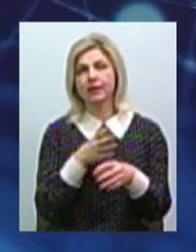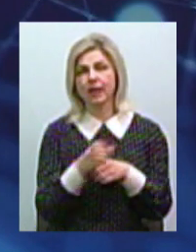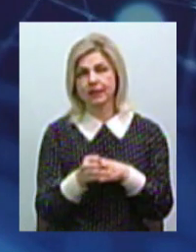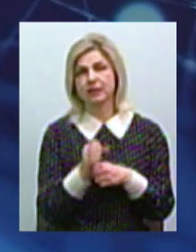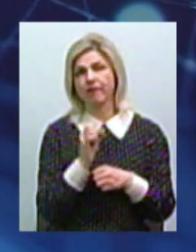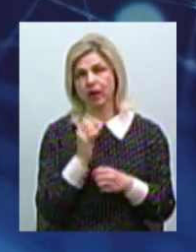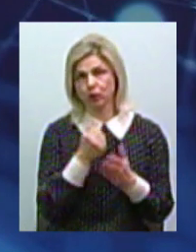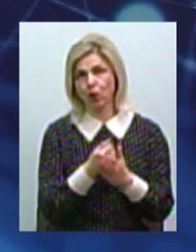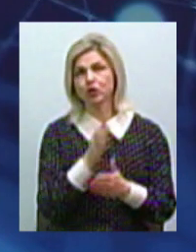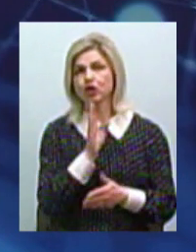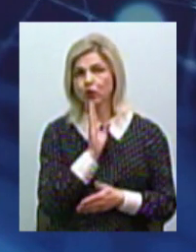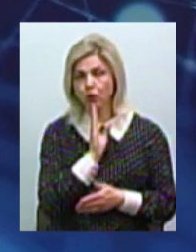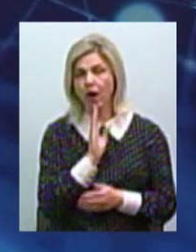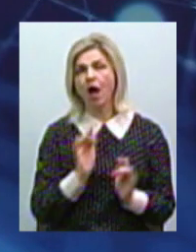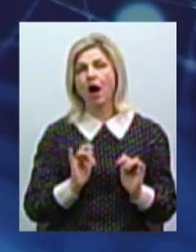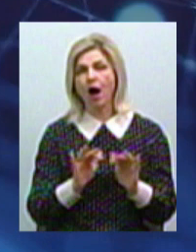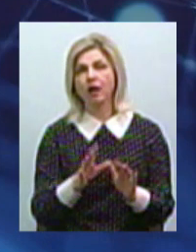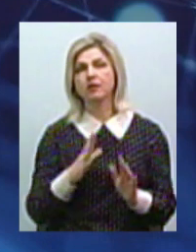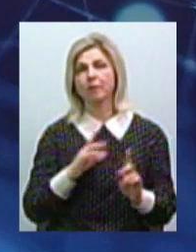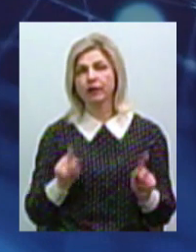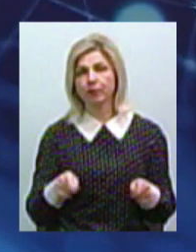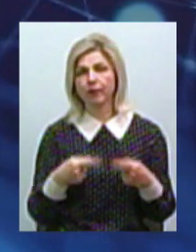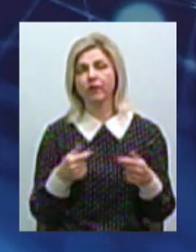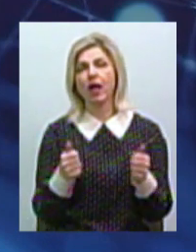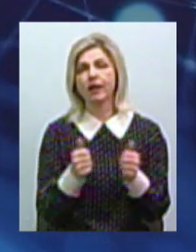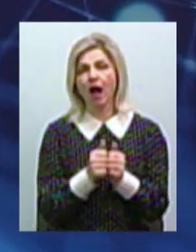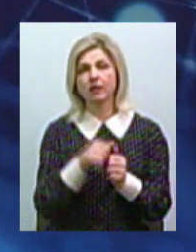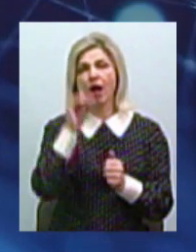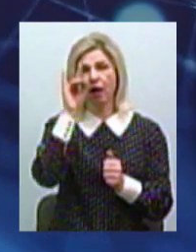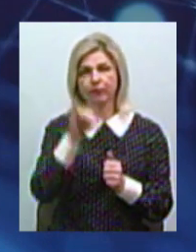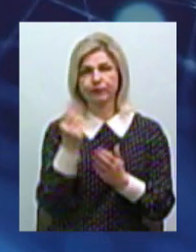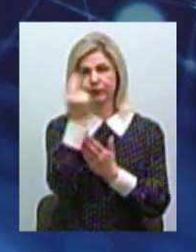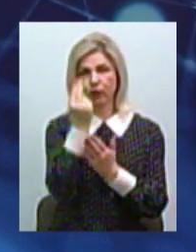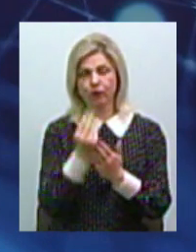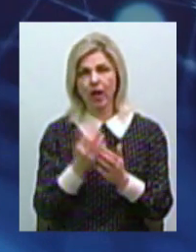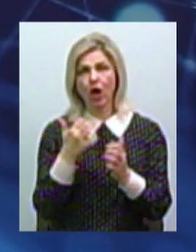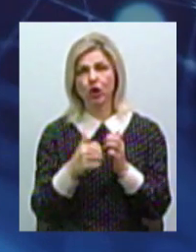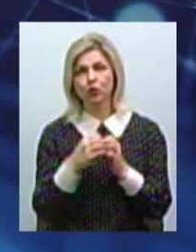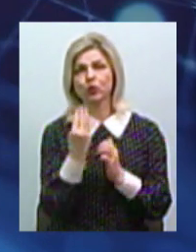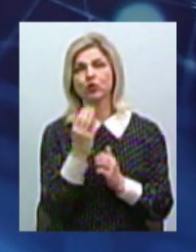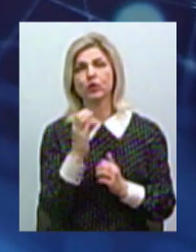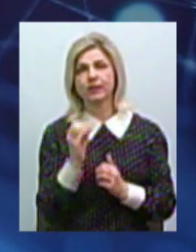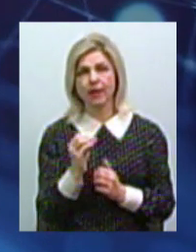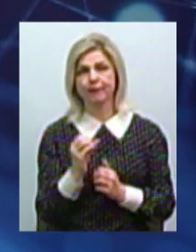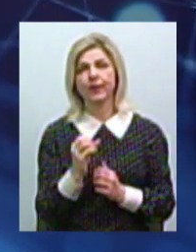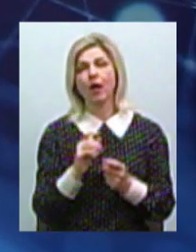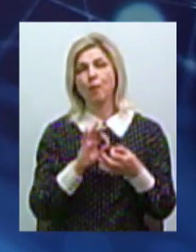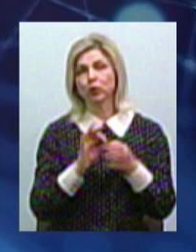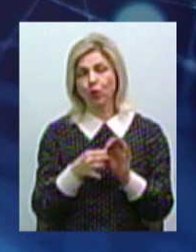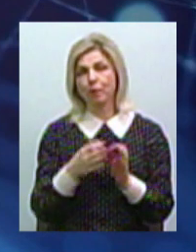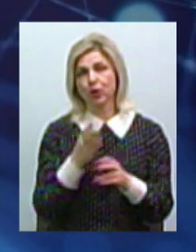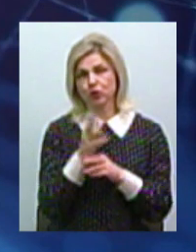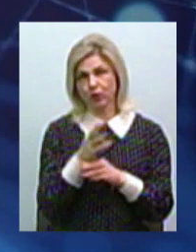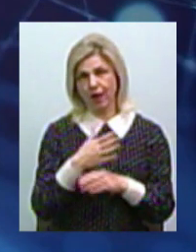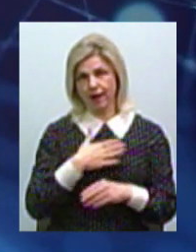жінок. Акцію влаштували біля муралу «Обійми себе», що на Херсонському шосе. Подробиці в сюжеті наших колег зі